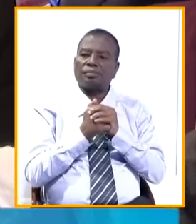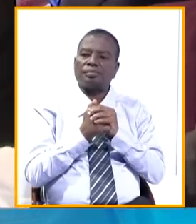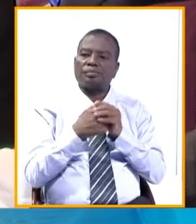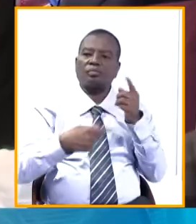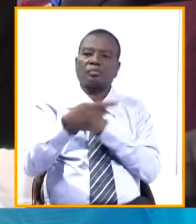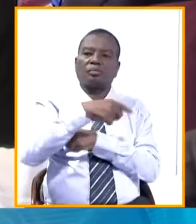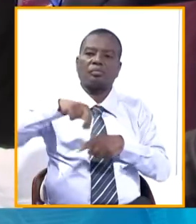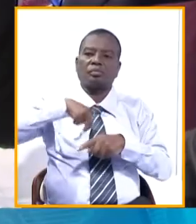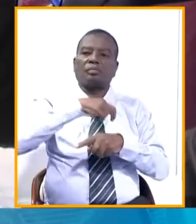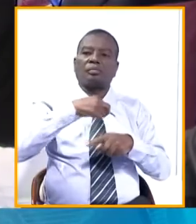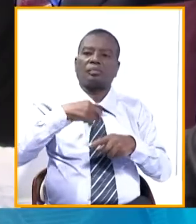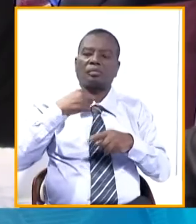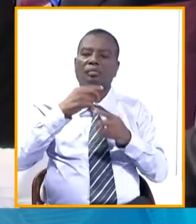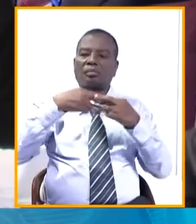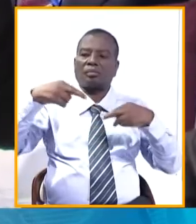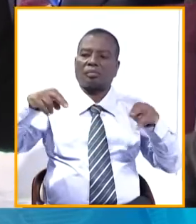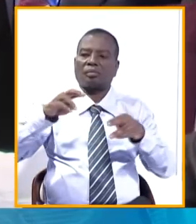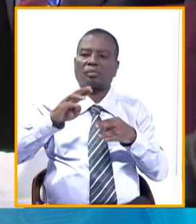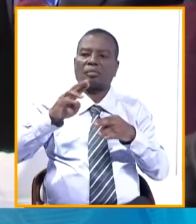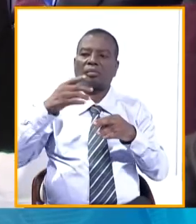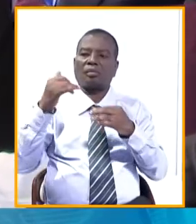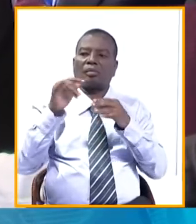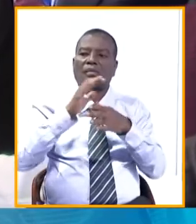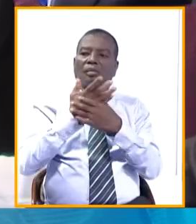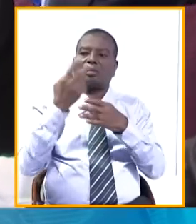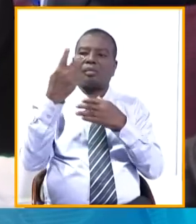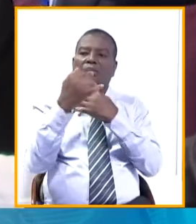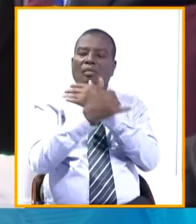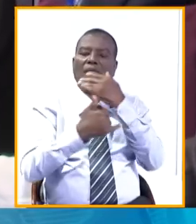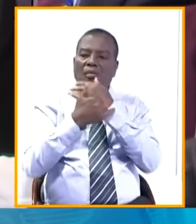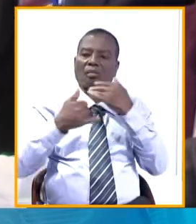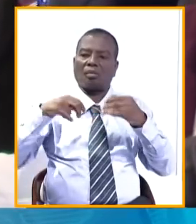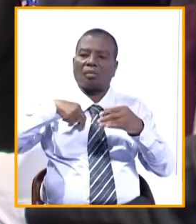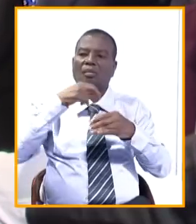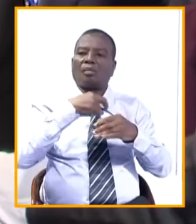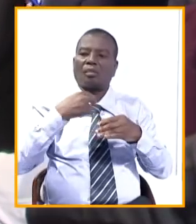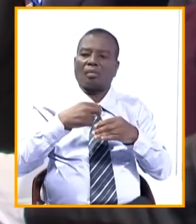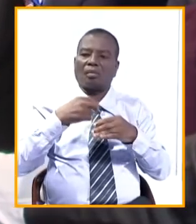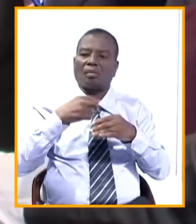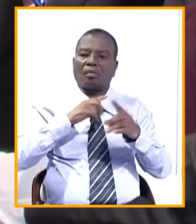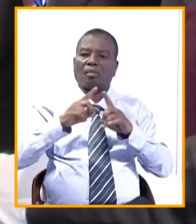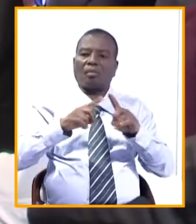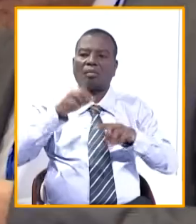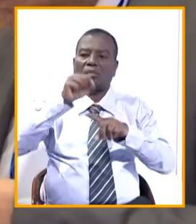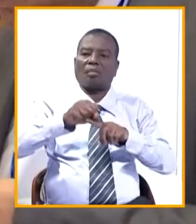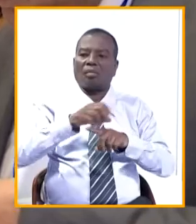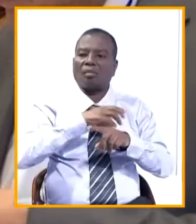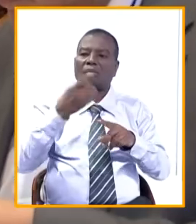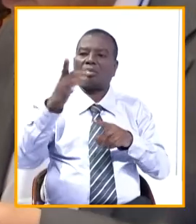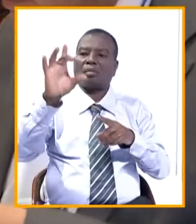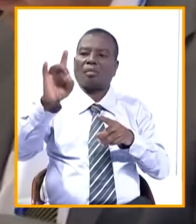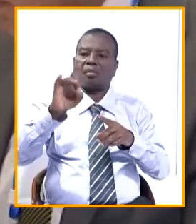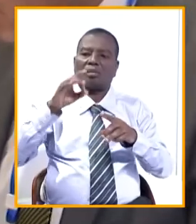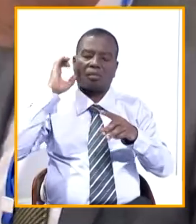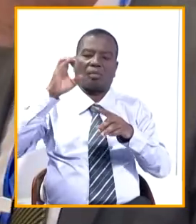Aujourd'hui, nous avons pris en main nos relations bilatérales et également nous avons discuté au sujet de la 18e conférence qui va